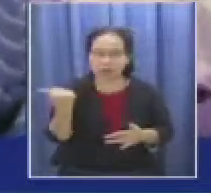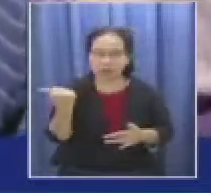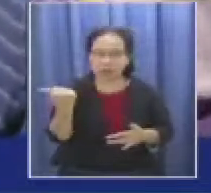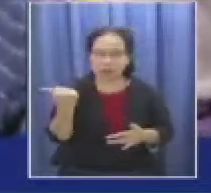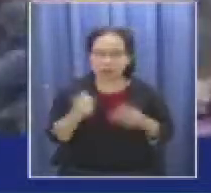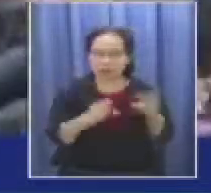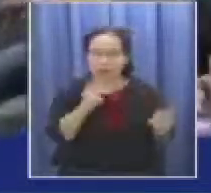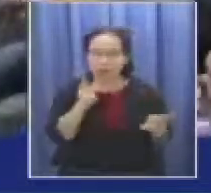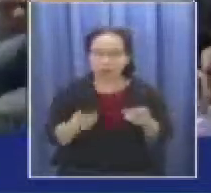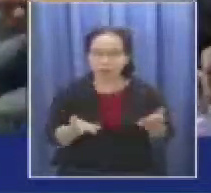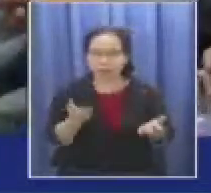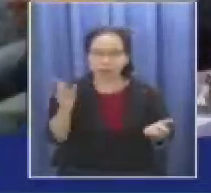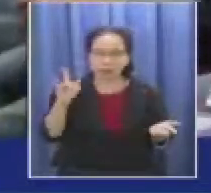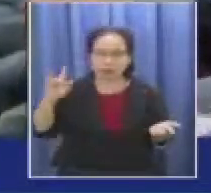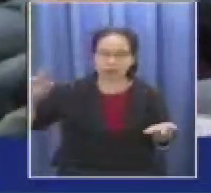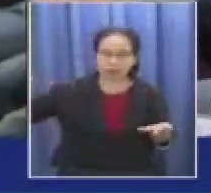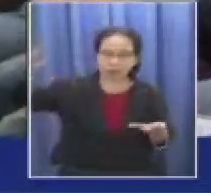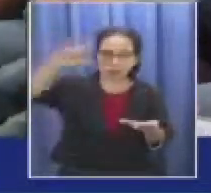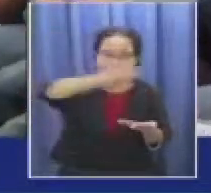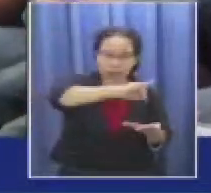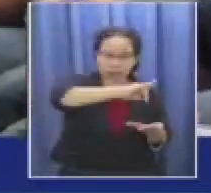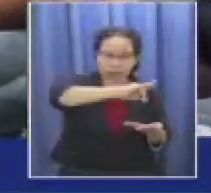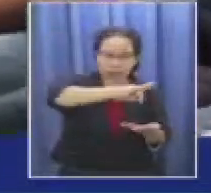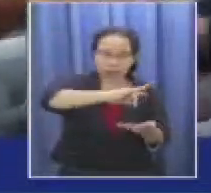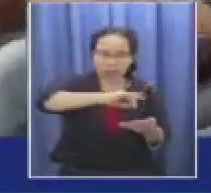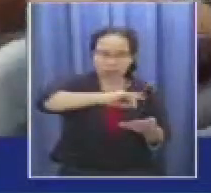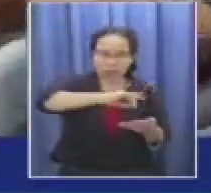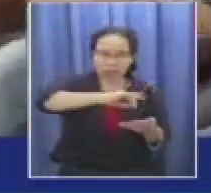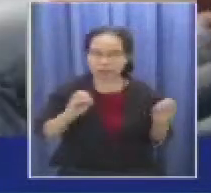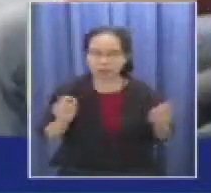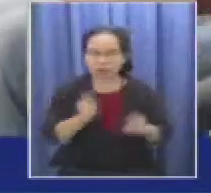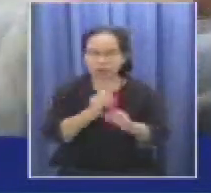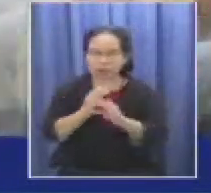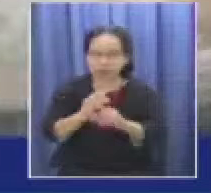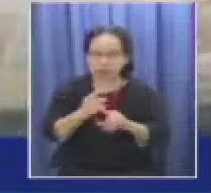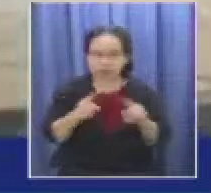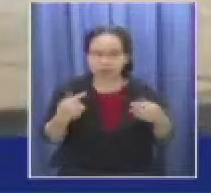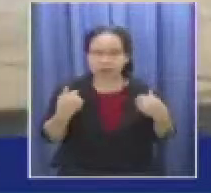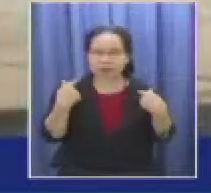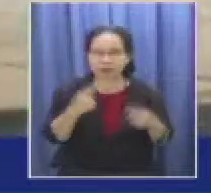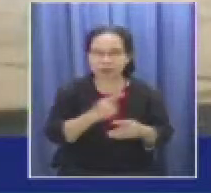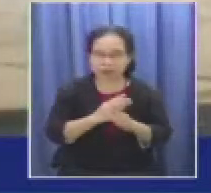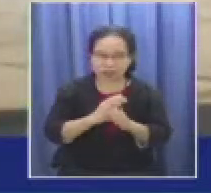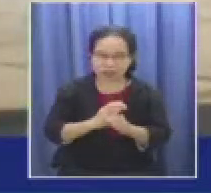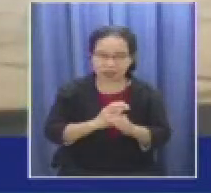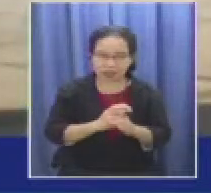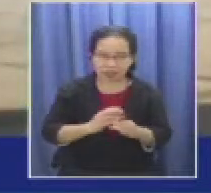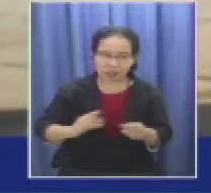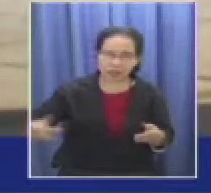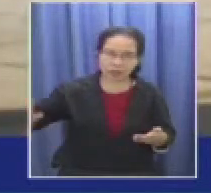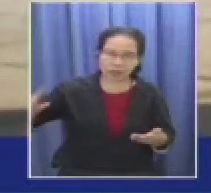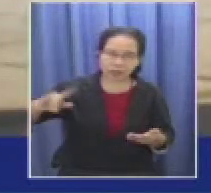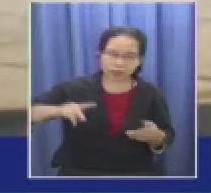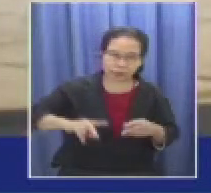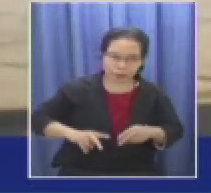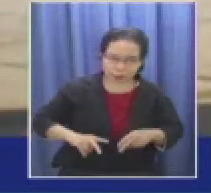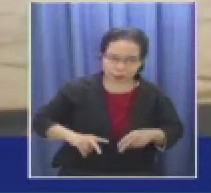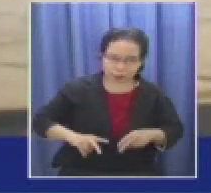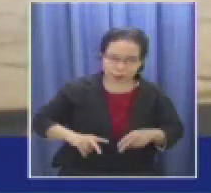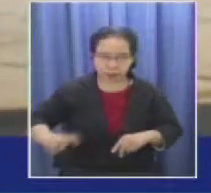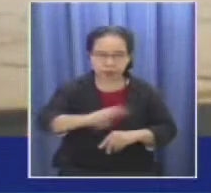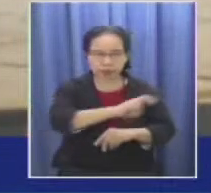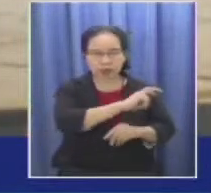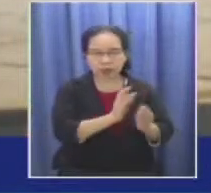yi sika biara ntumi sika biara ne wo asombo a betumi atoto ama na yɛ yi ewia ɛda no